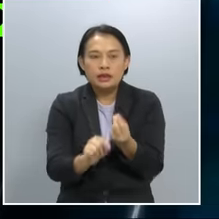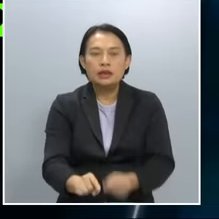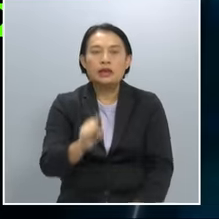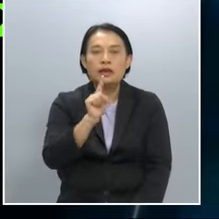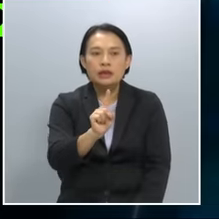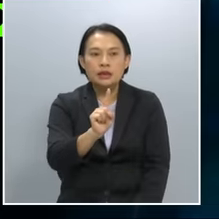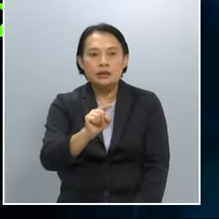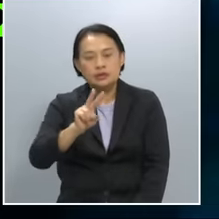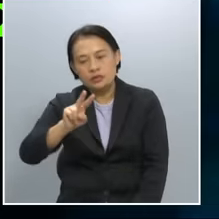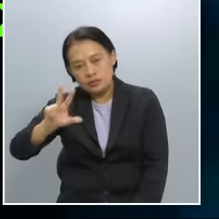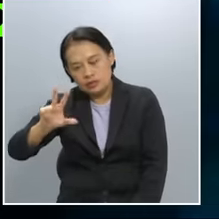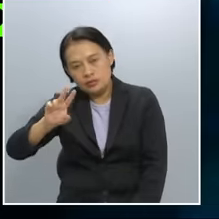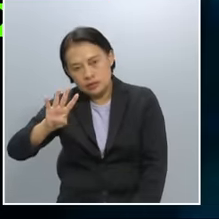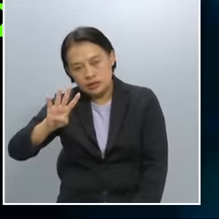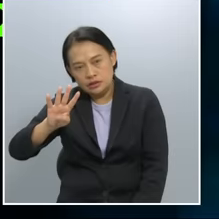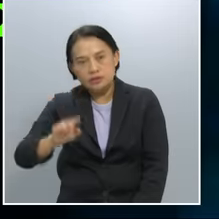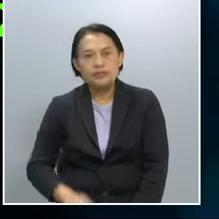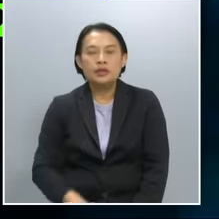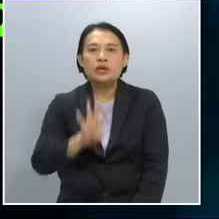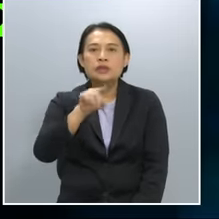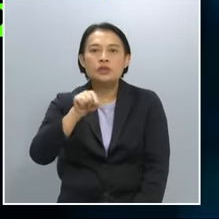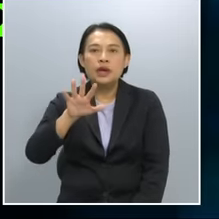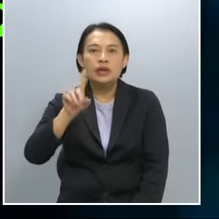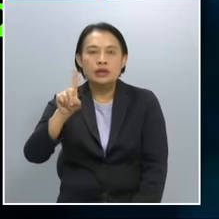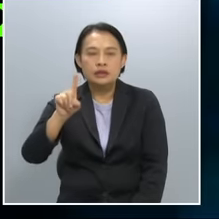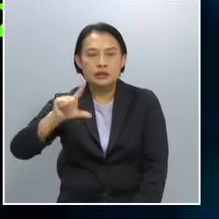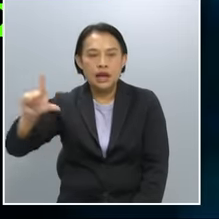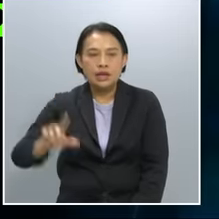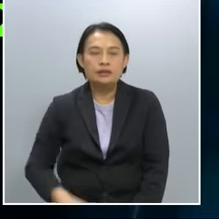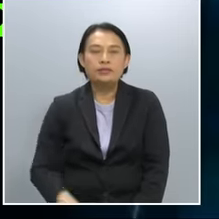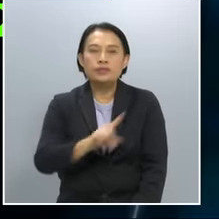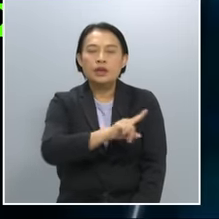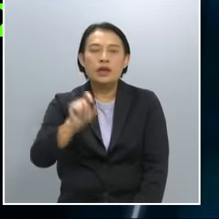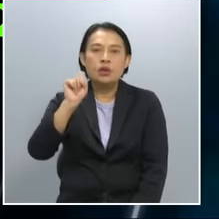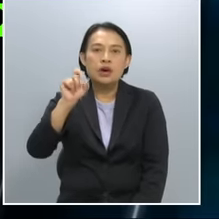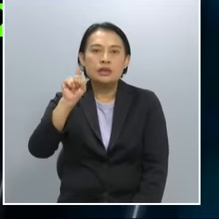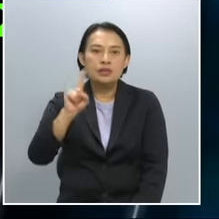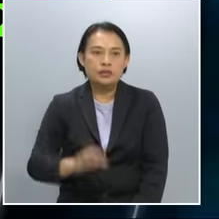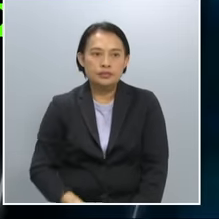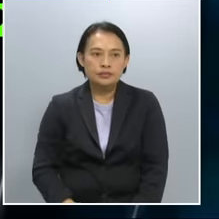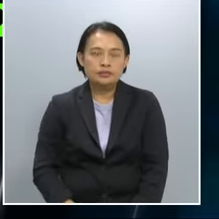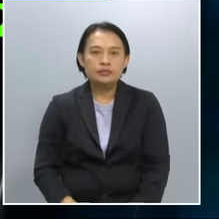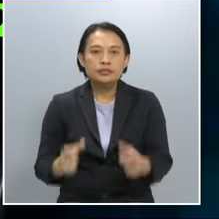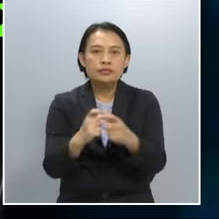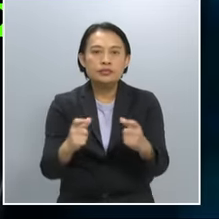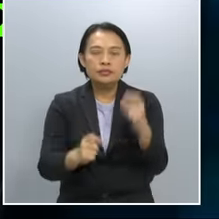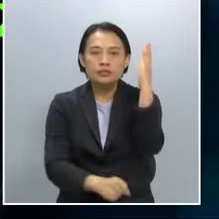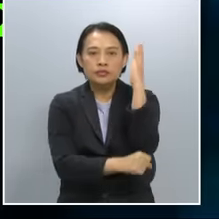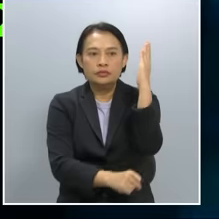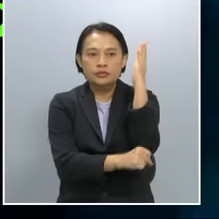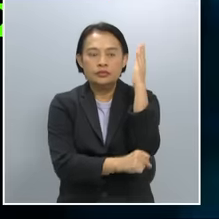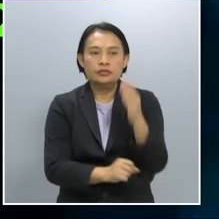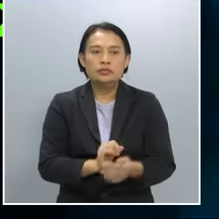2หรือ3 4.51 ล้านส่วนเมื่อวันศุกร ์วันที่17ค่ะก็จะเป็นผู้ถือบัตรคนจนที่ลงท้ายด้ว